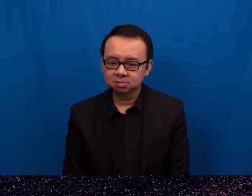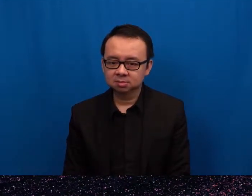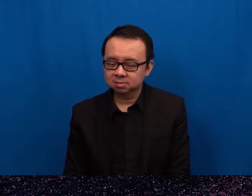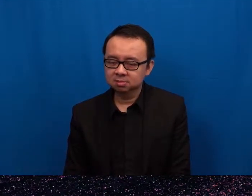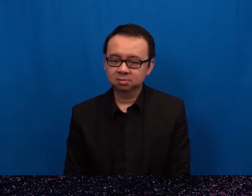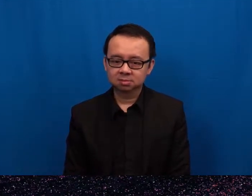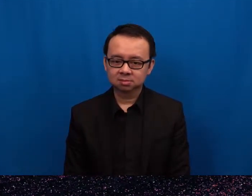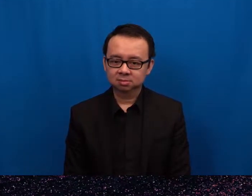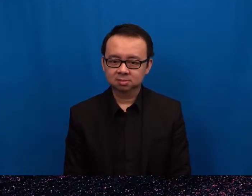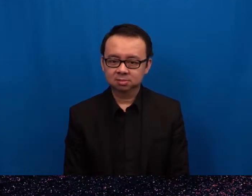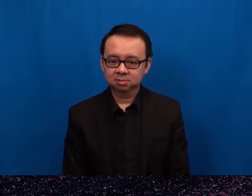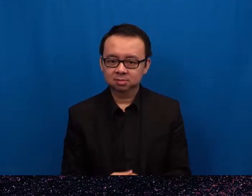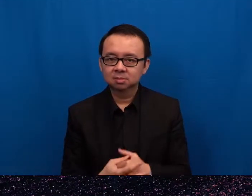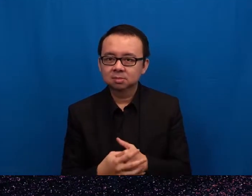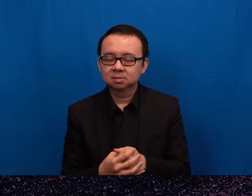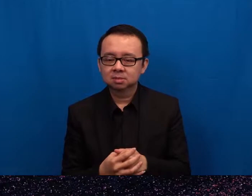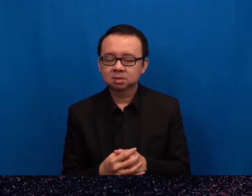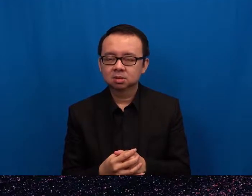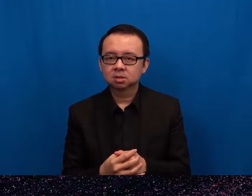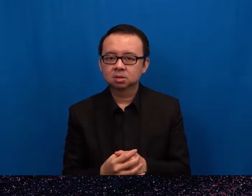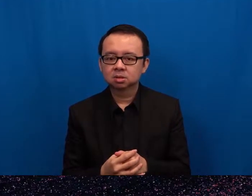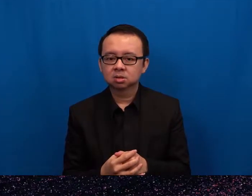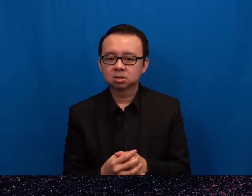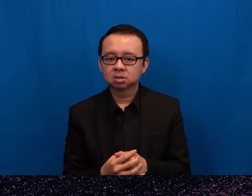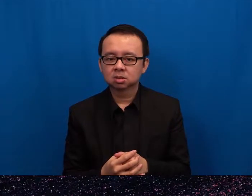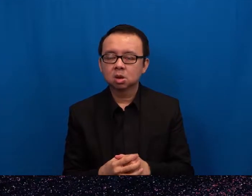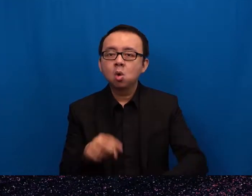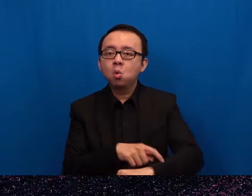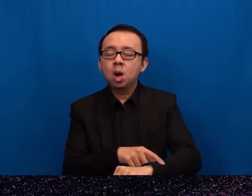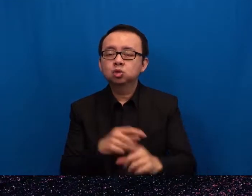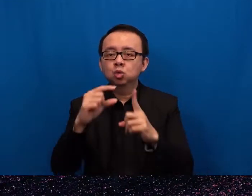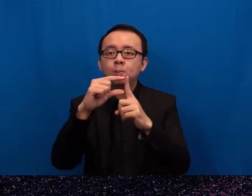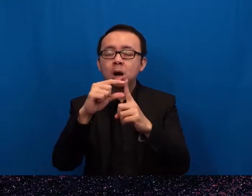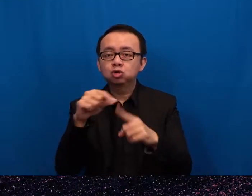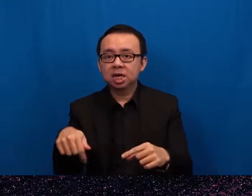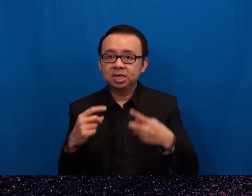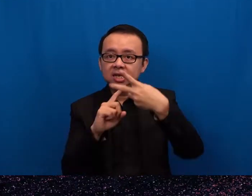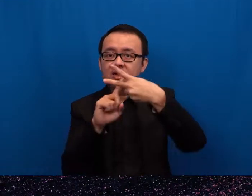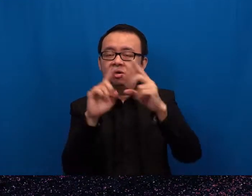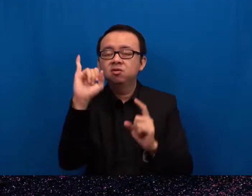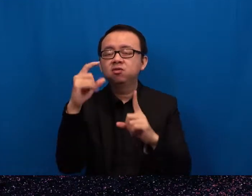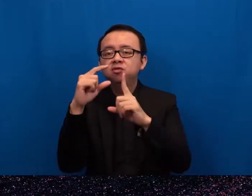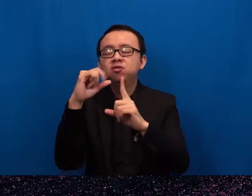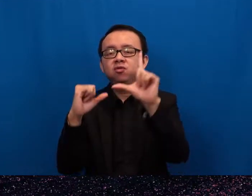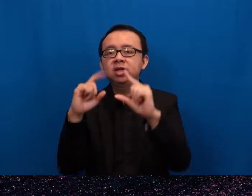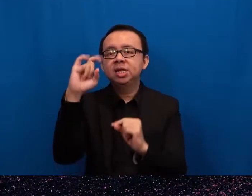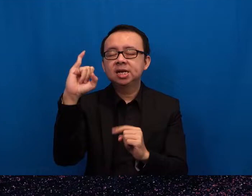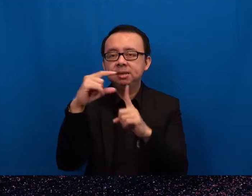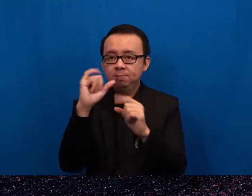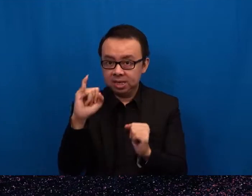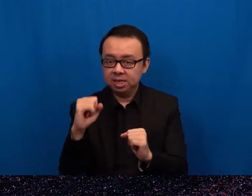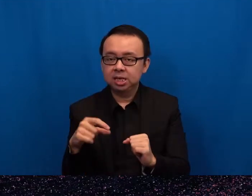Filipi, waktu dia di penjara, di Kisah Rasul 16 menyanyi-nyanyi, lalu goncanglah terjadi gempa bumi dan